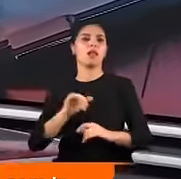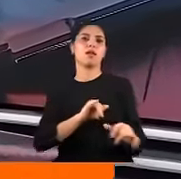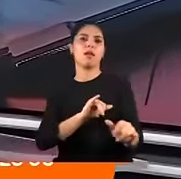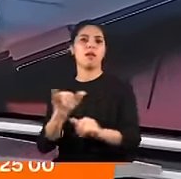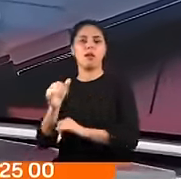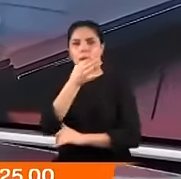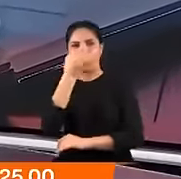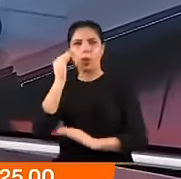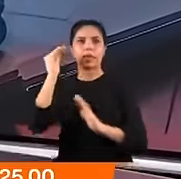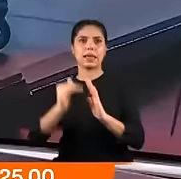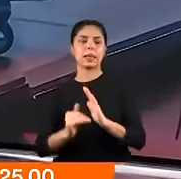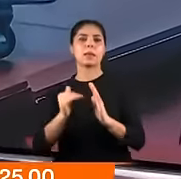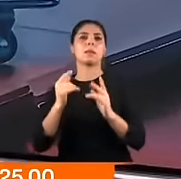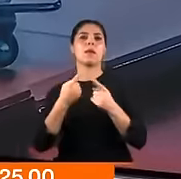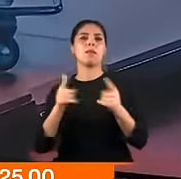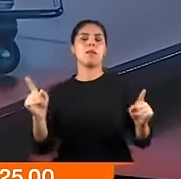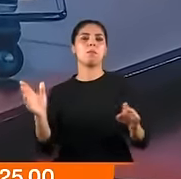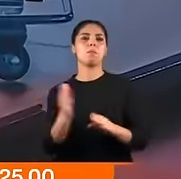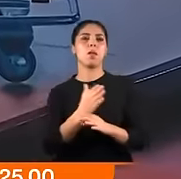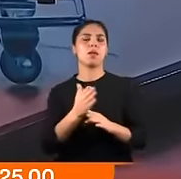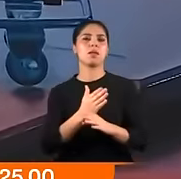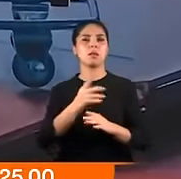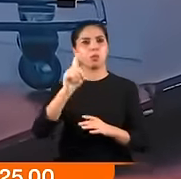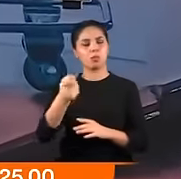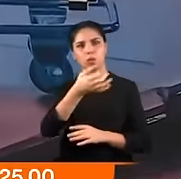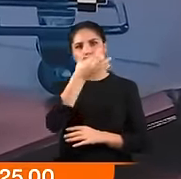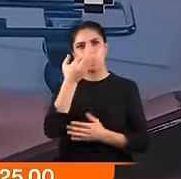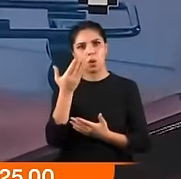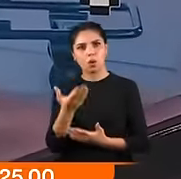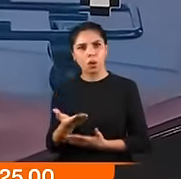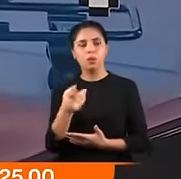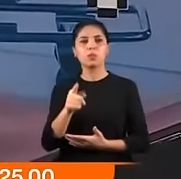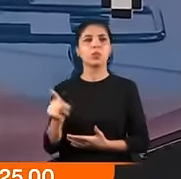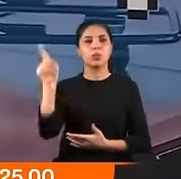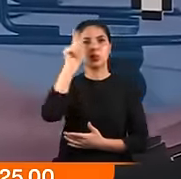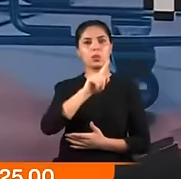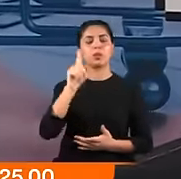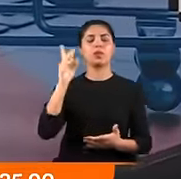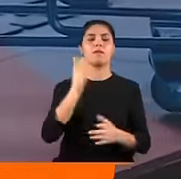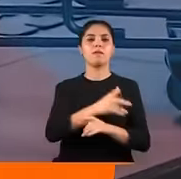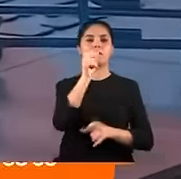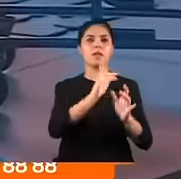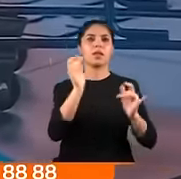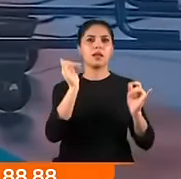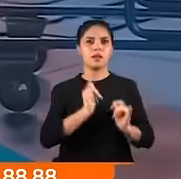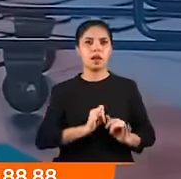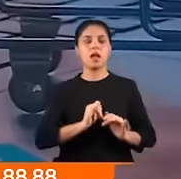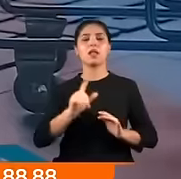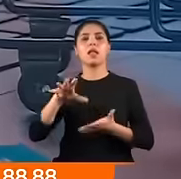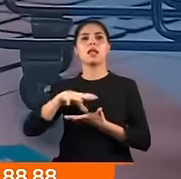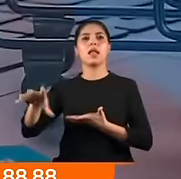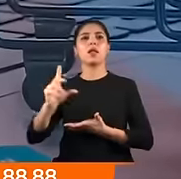hem kolay hem de indirimli ve farklı çeşitli ürünlere ulaşabiliyorsunuz. Ve bu durumdan tüketiciler kadar sektör temsilcileri de memnun.